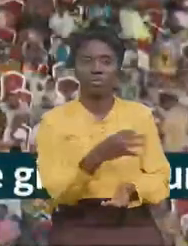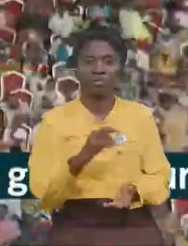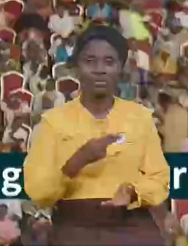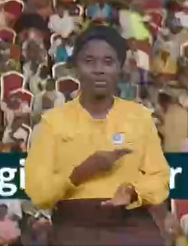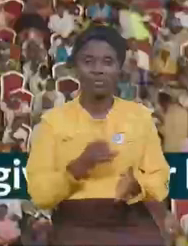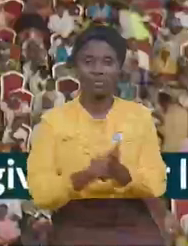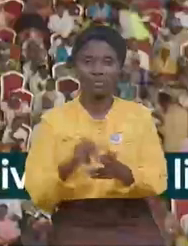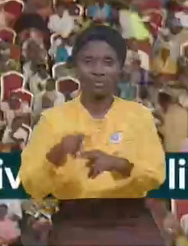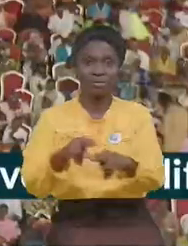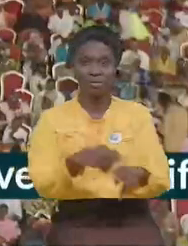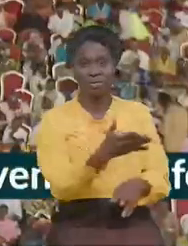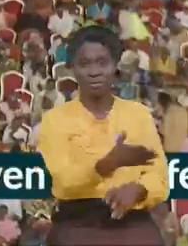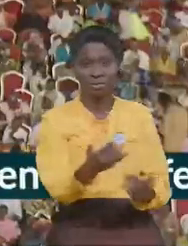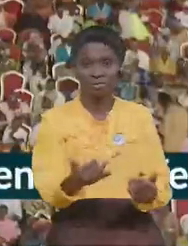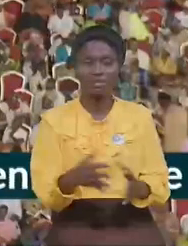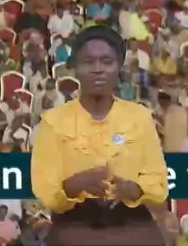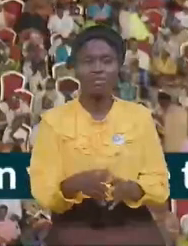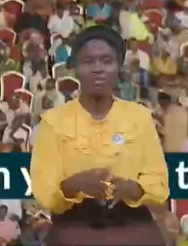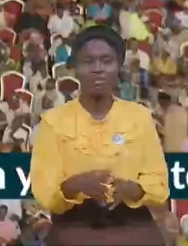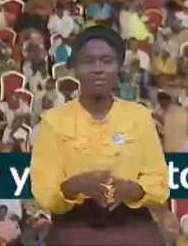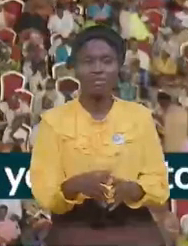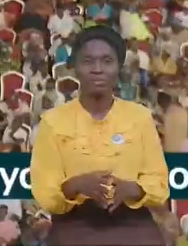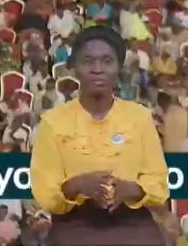Et ceux qui sont assis là,